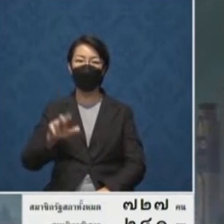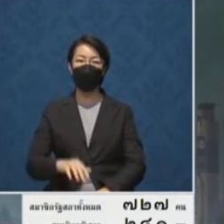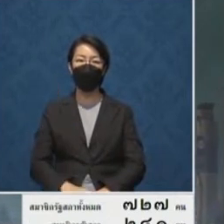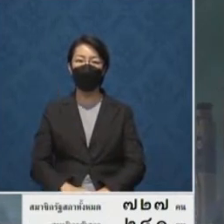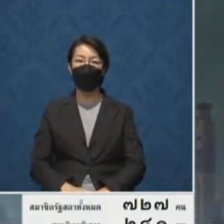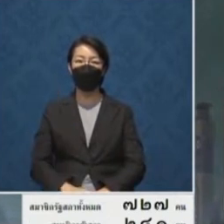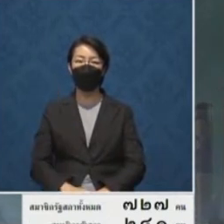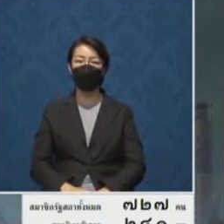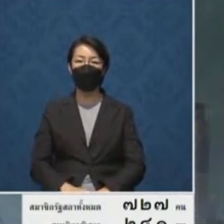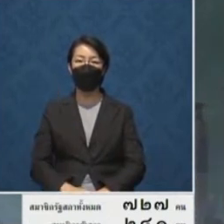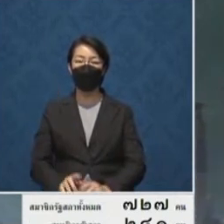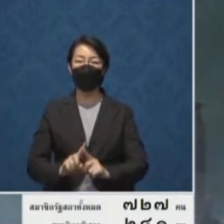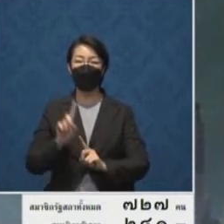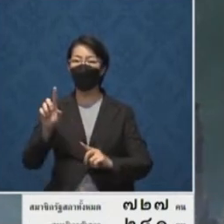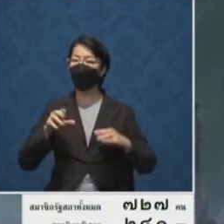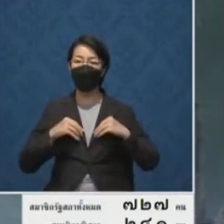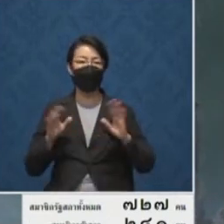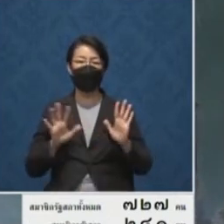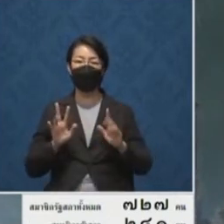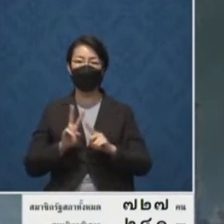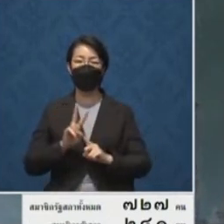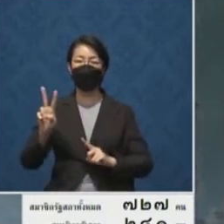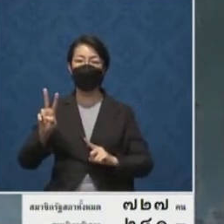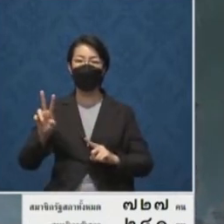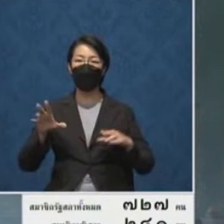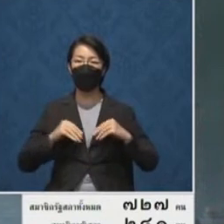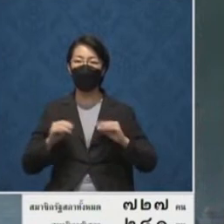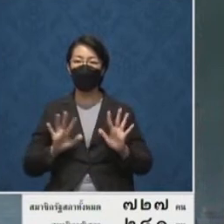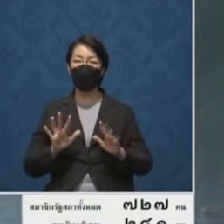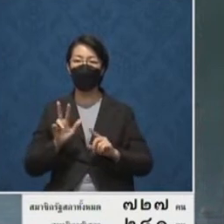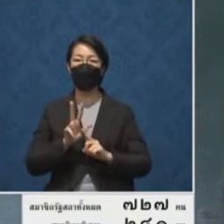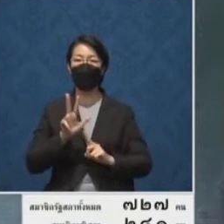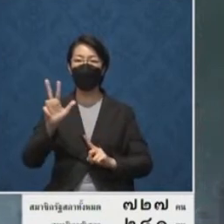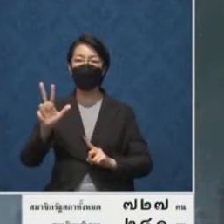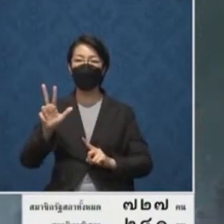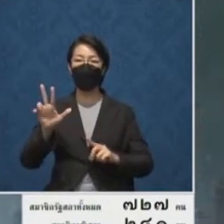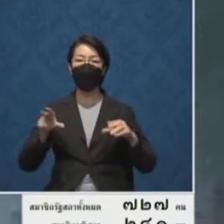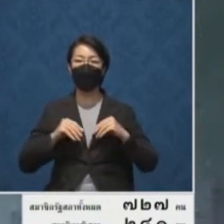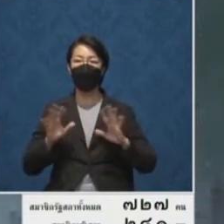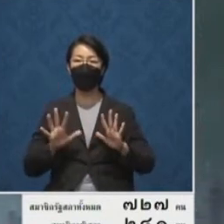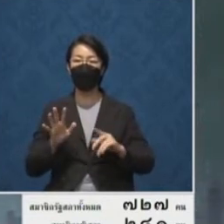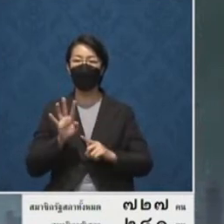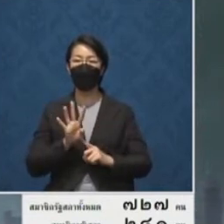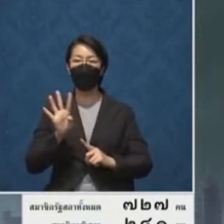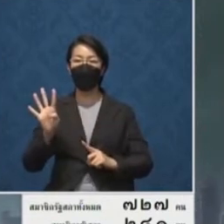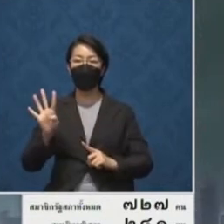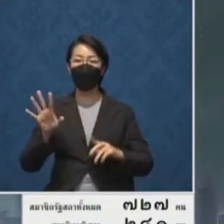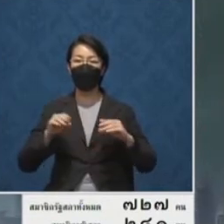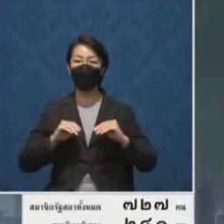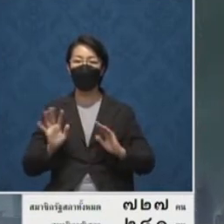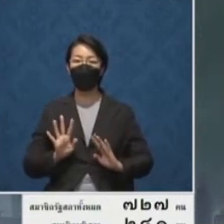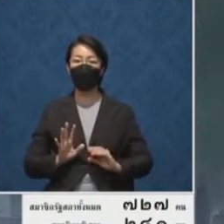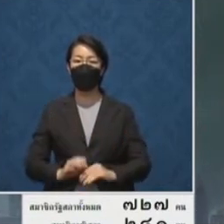583พลเอกศศินทร์ทองภักดี 1ไม่รับหลักการ2ไม่รับหลักการ3ไม่รับหลัก